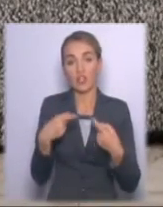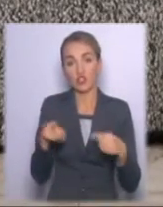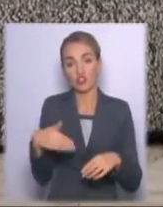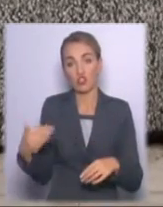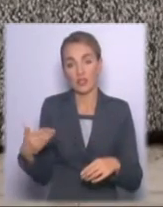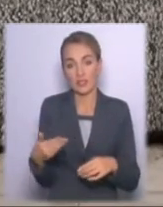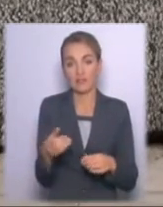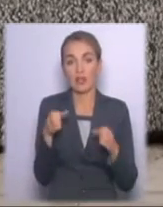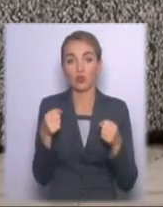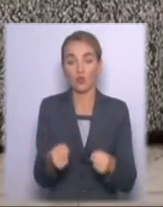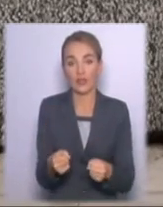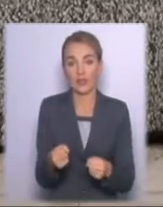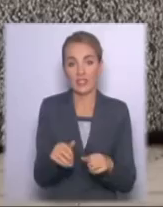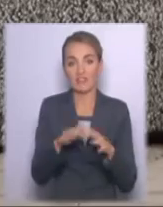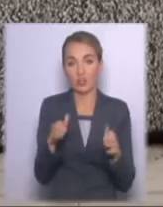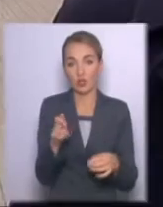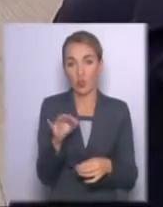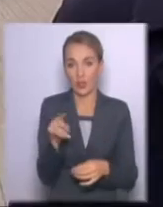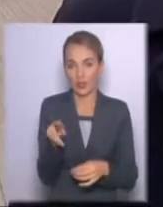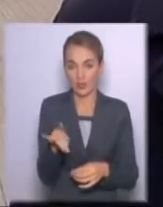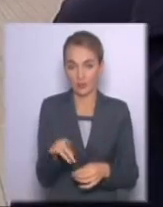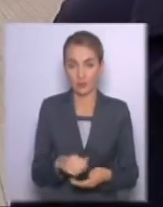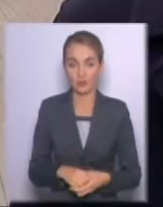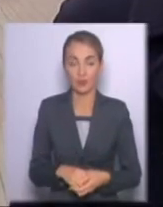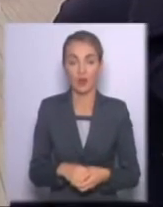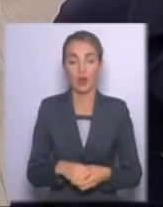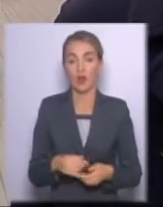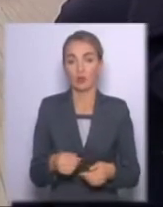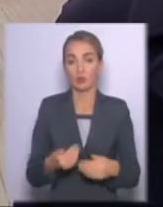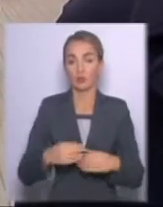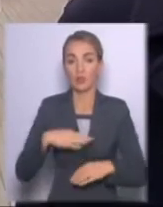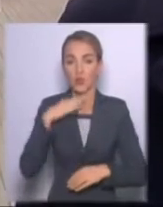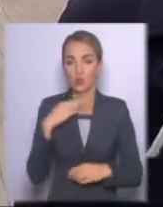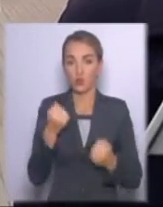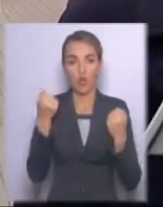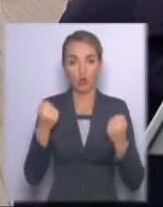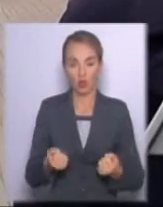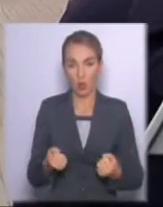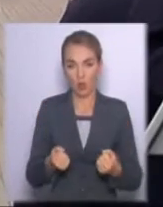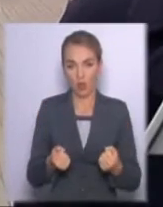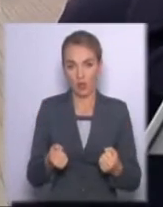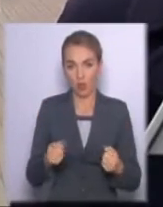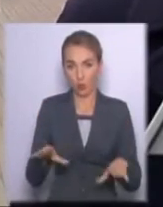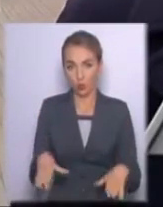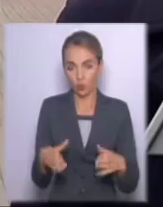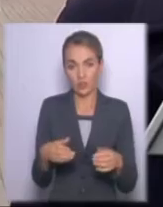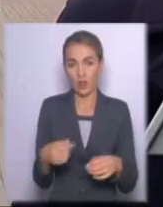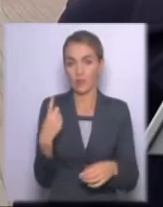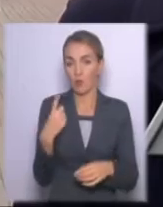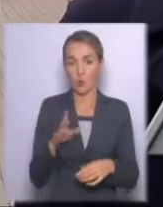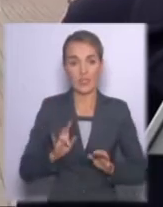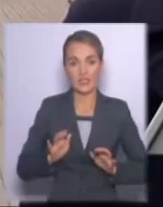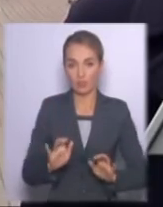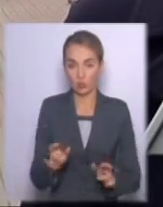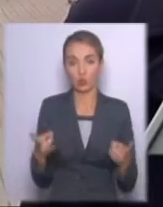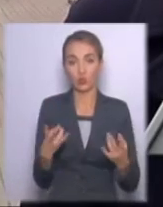вулиці встановити сферичні боларди. Достатньо тяжка конструкція, одному її не здвинуть, просто так її теж не здвинуть,